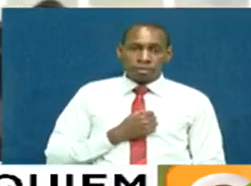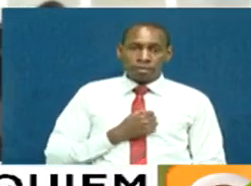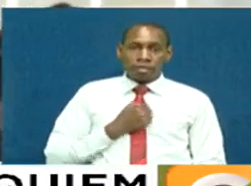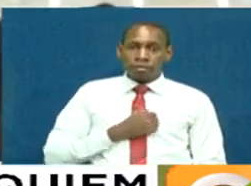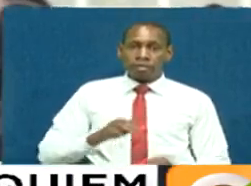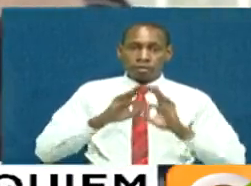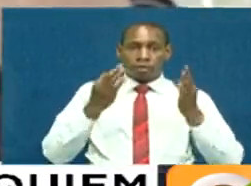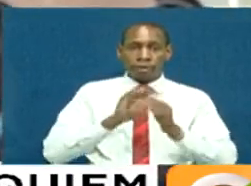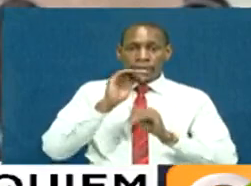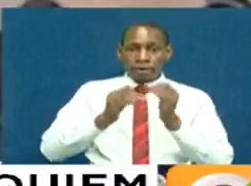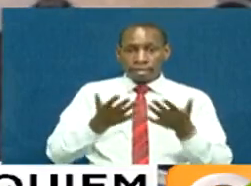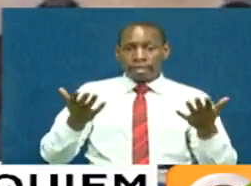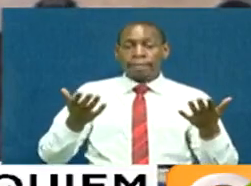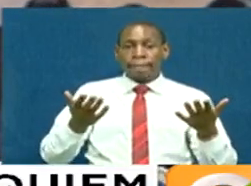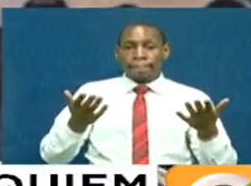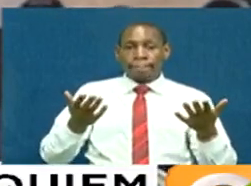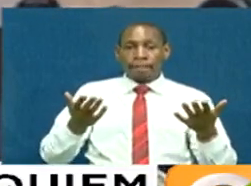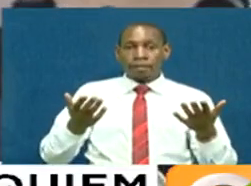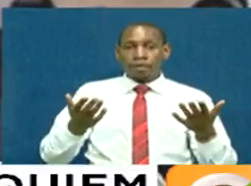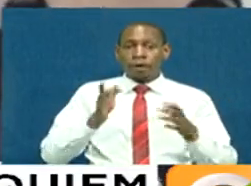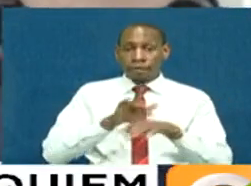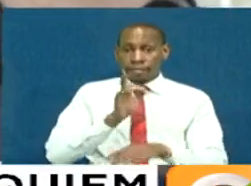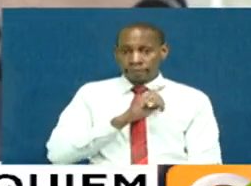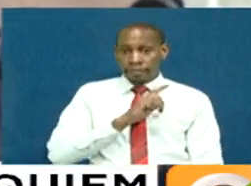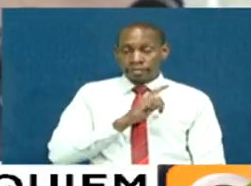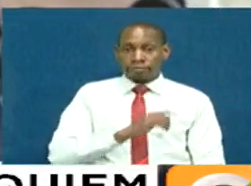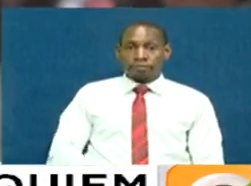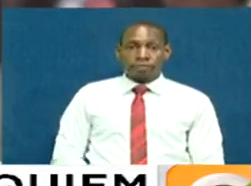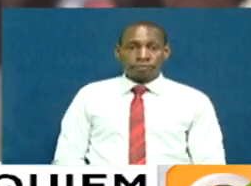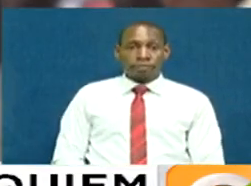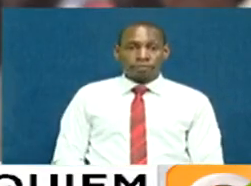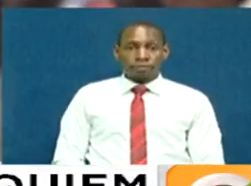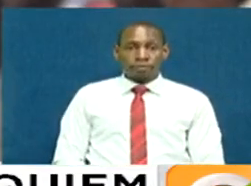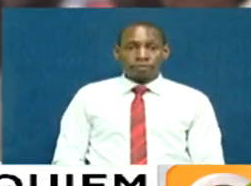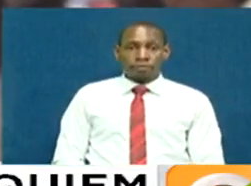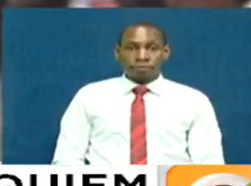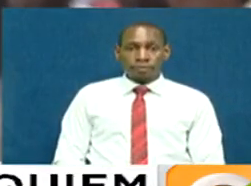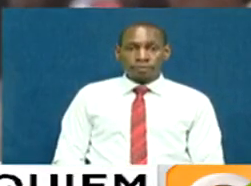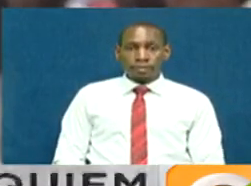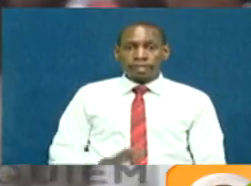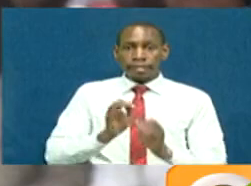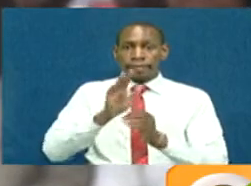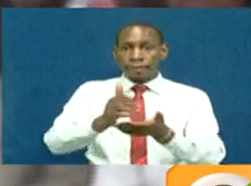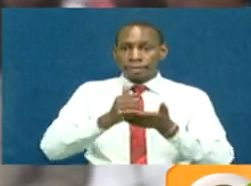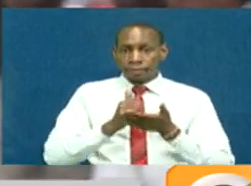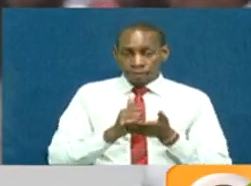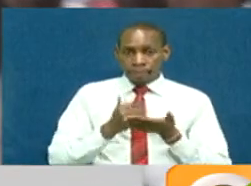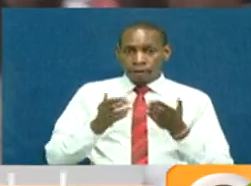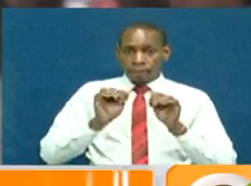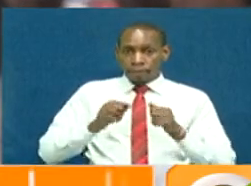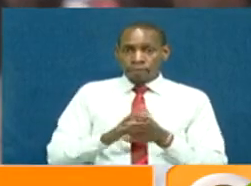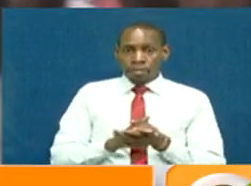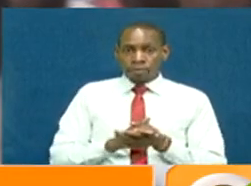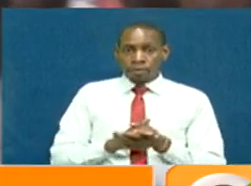ni poleni kwa familia zote ambazo tumekumbwa na huu msiba. Mkitusaidia vile tutaweza